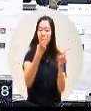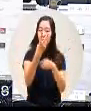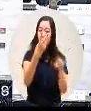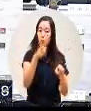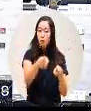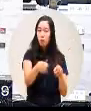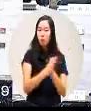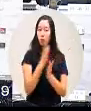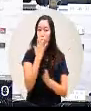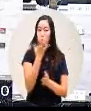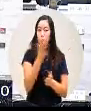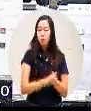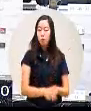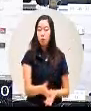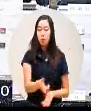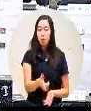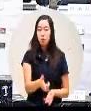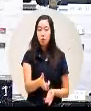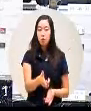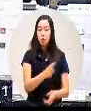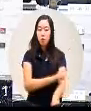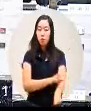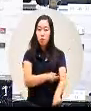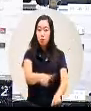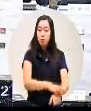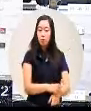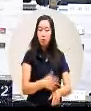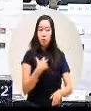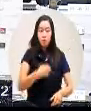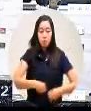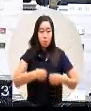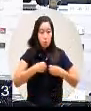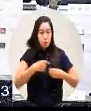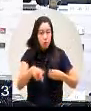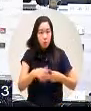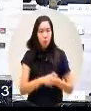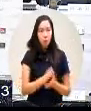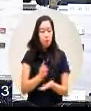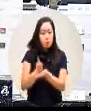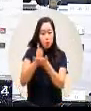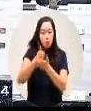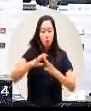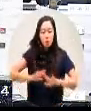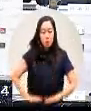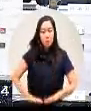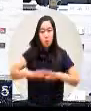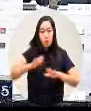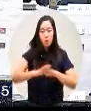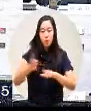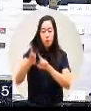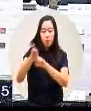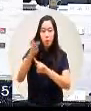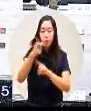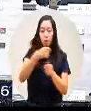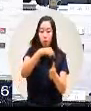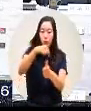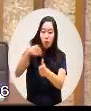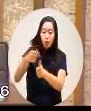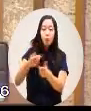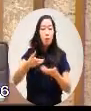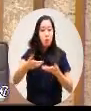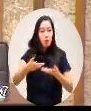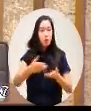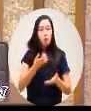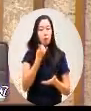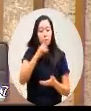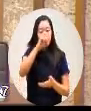该，较高也较善良。 所以，请洪议员，就是如果我们学校里面有一些教育的失误，那我们